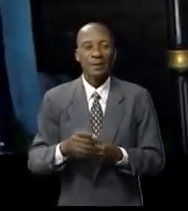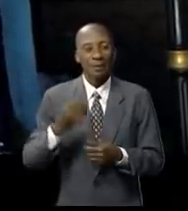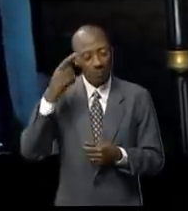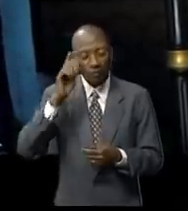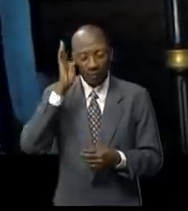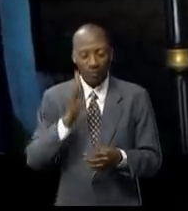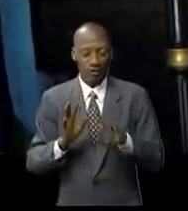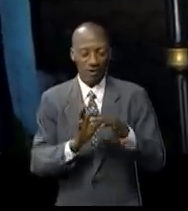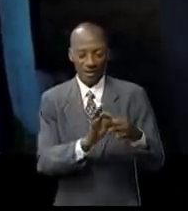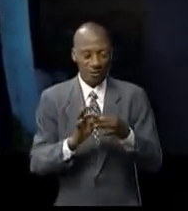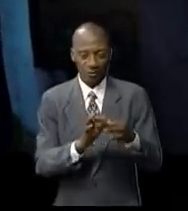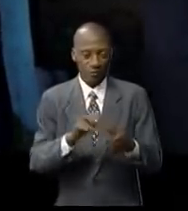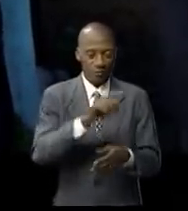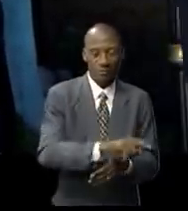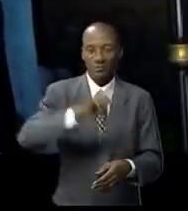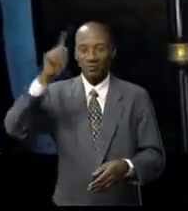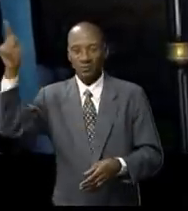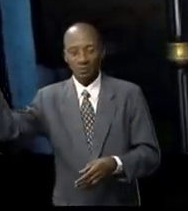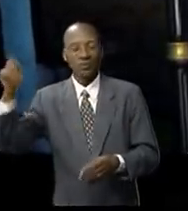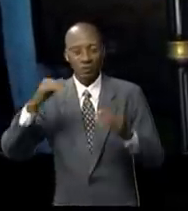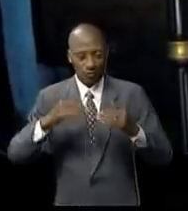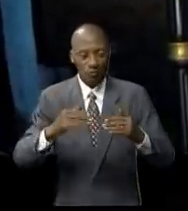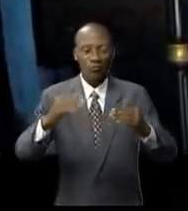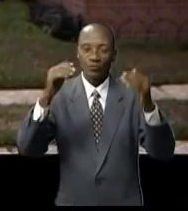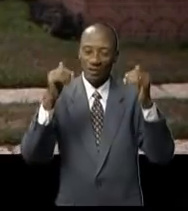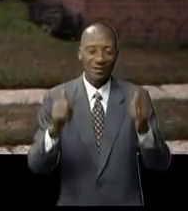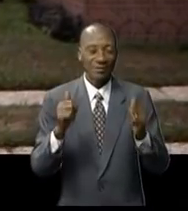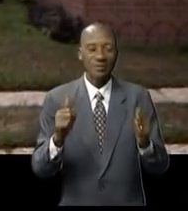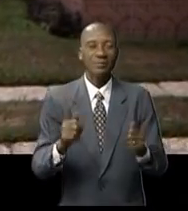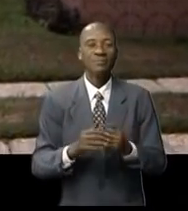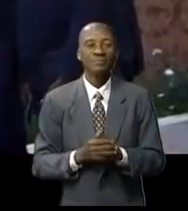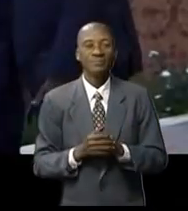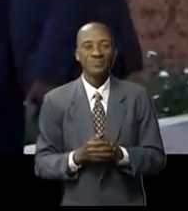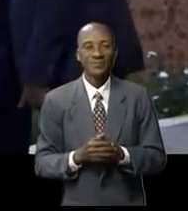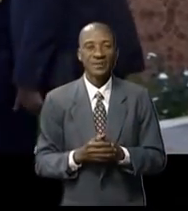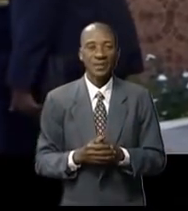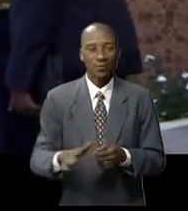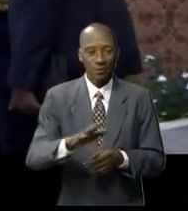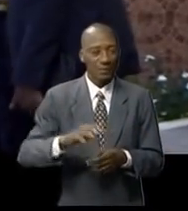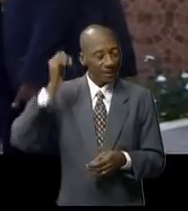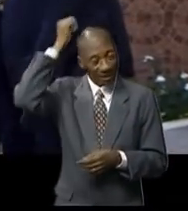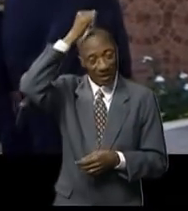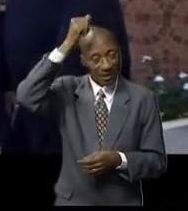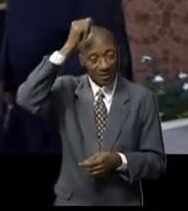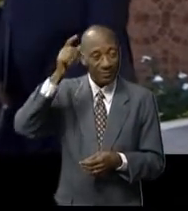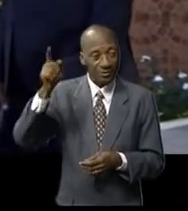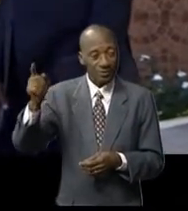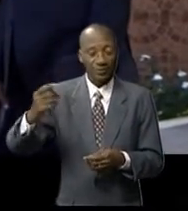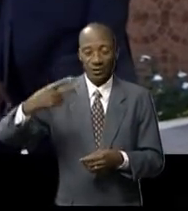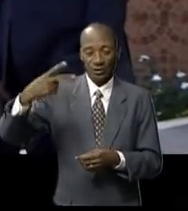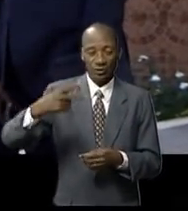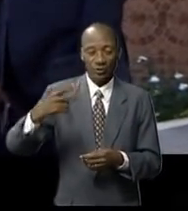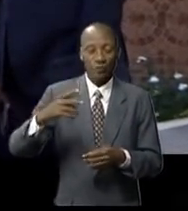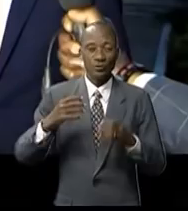plus étroite entre ces deux nations qui sont frères. Les Émirats arabes unis, deuxième puissance économique